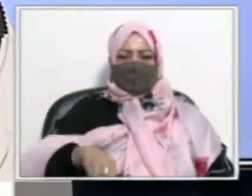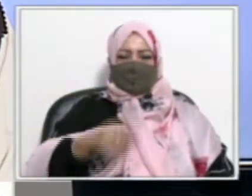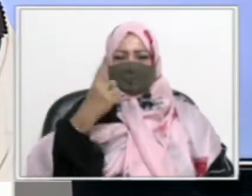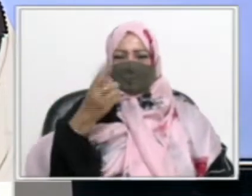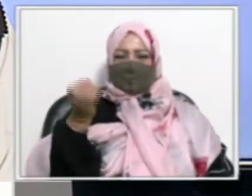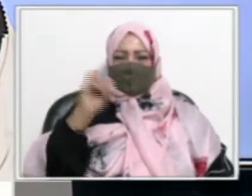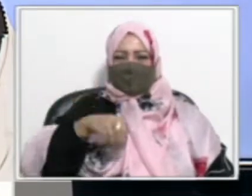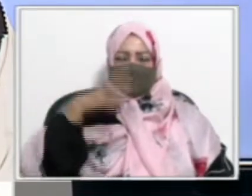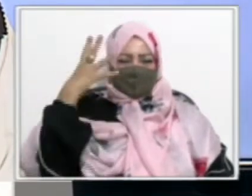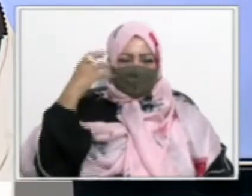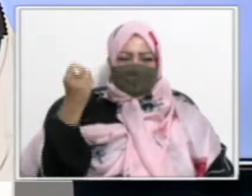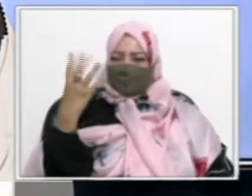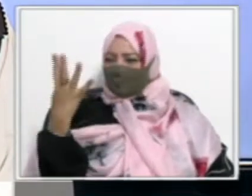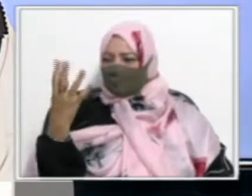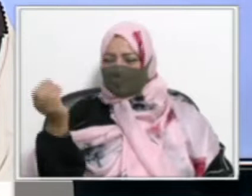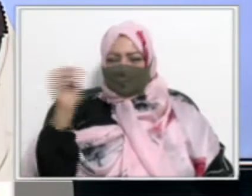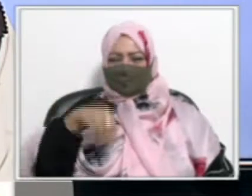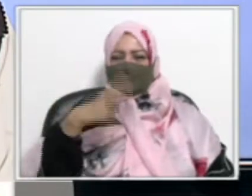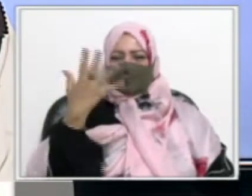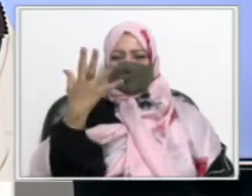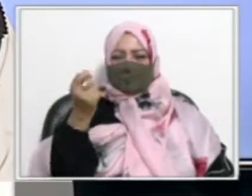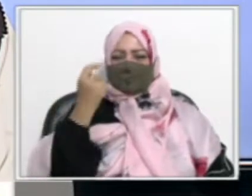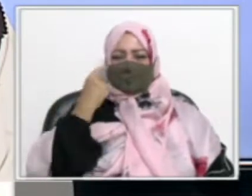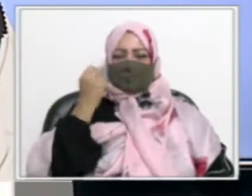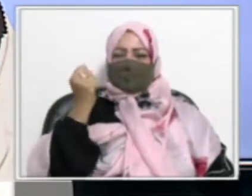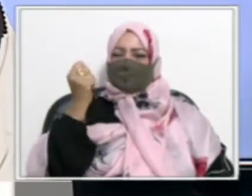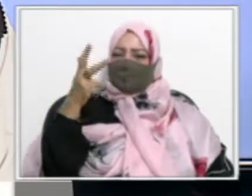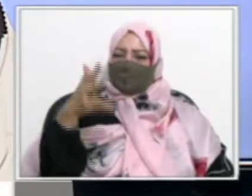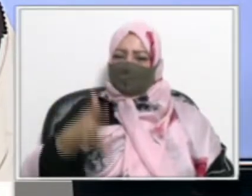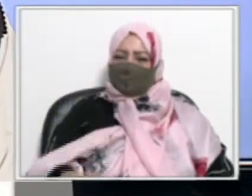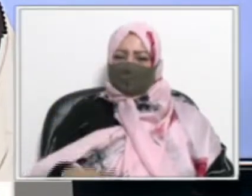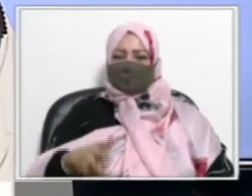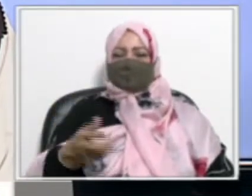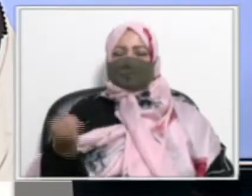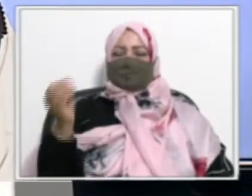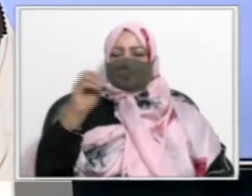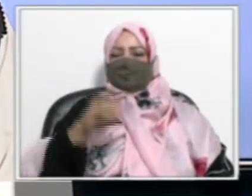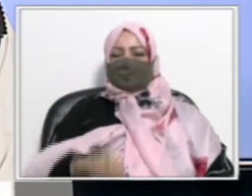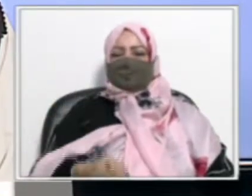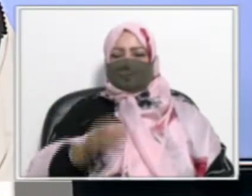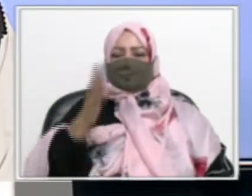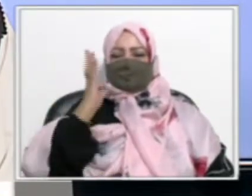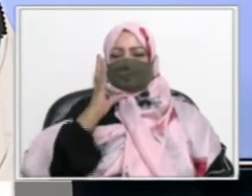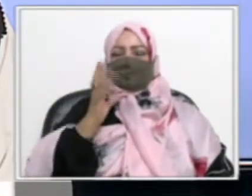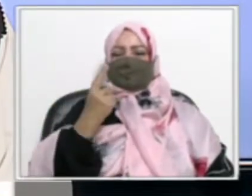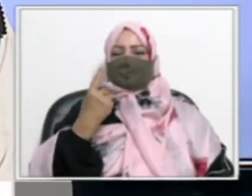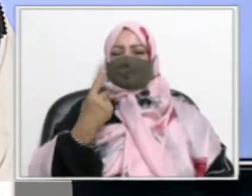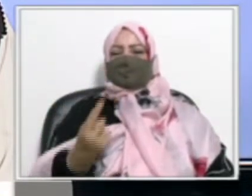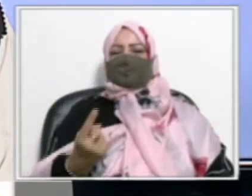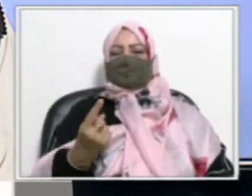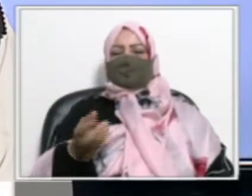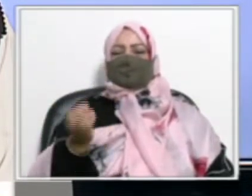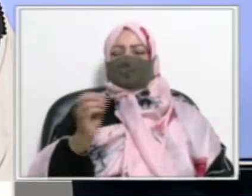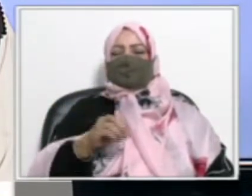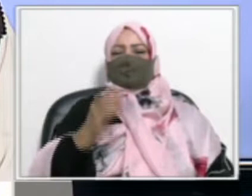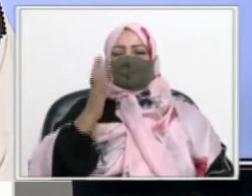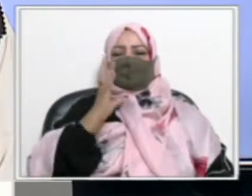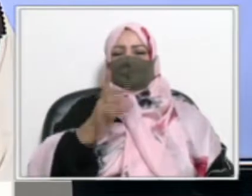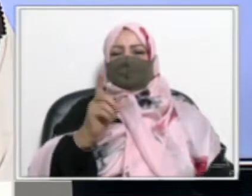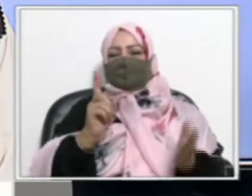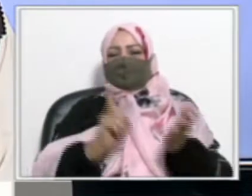الصلاة المعهودة، فإنك تجبر هذا الخلل الذي حصل لك وهذا السهو